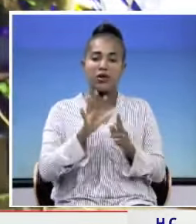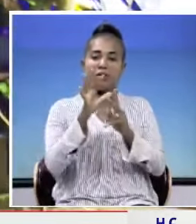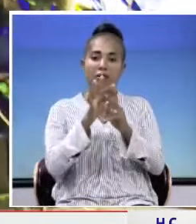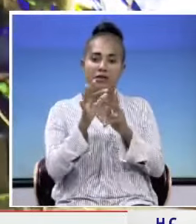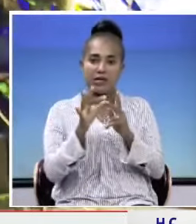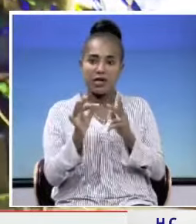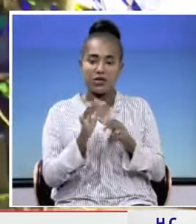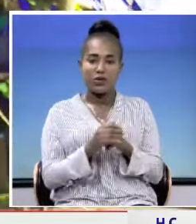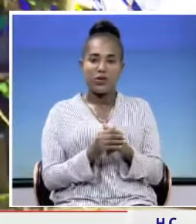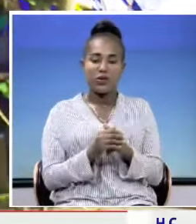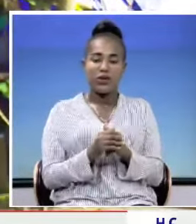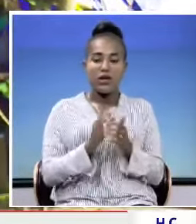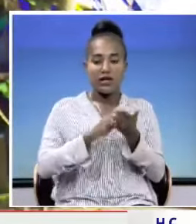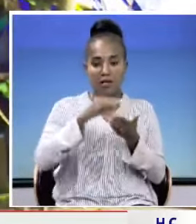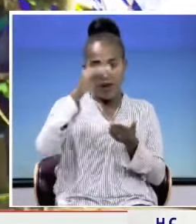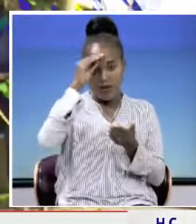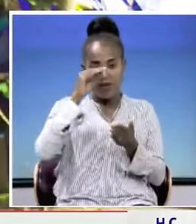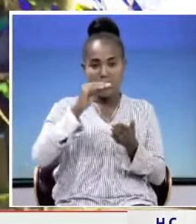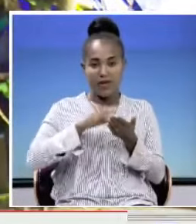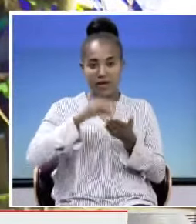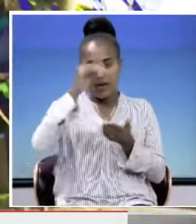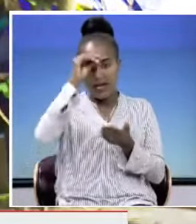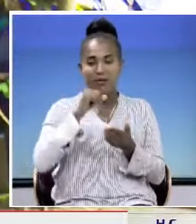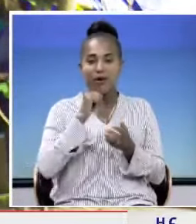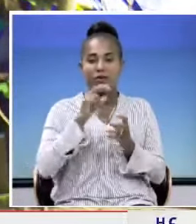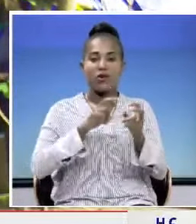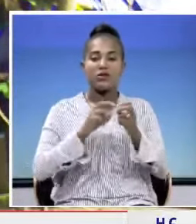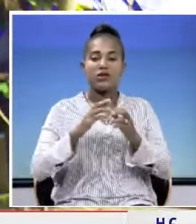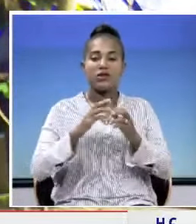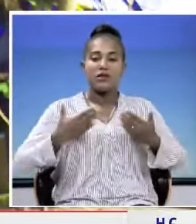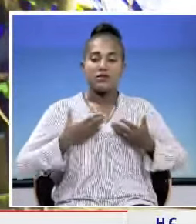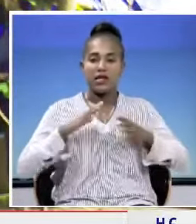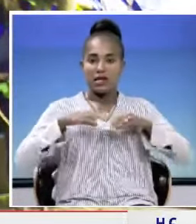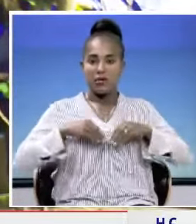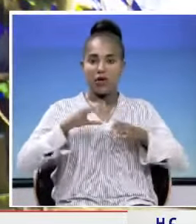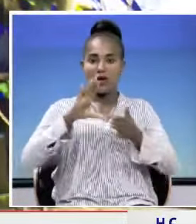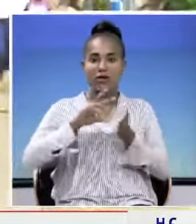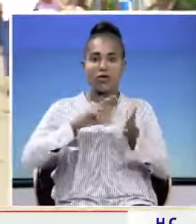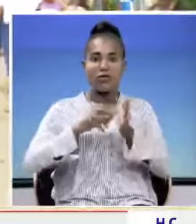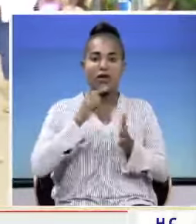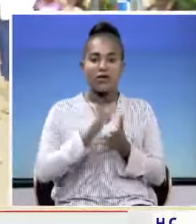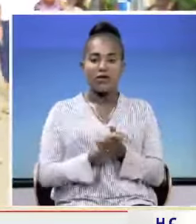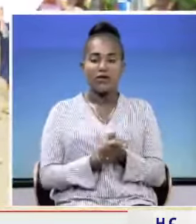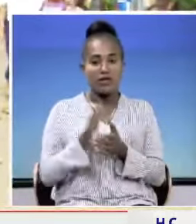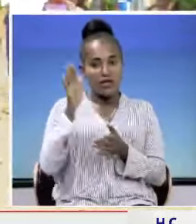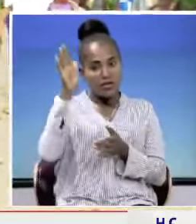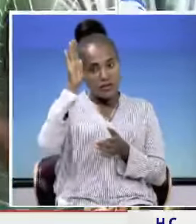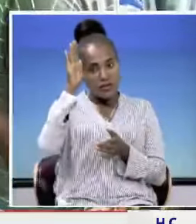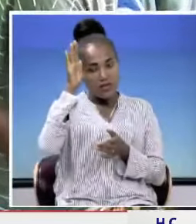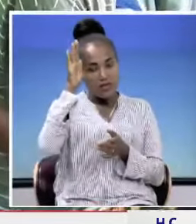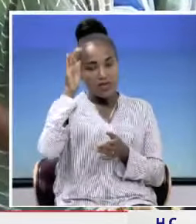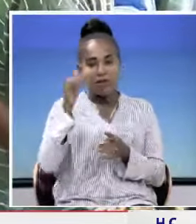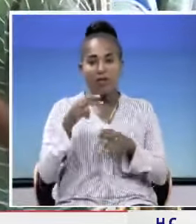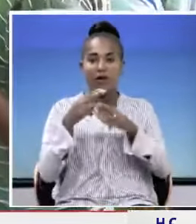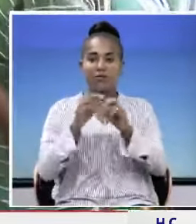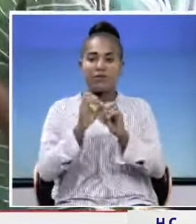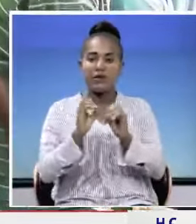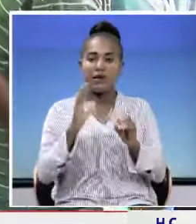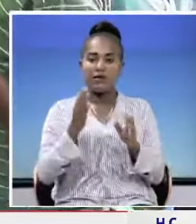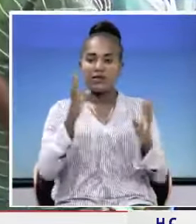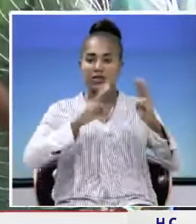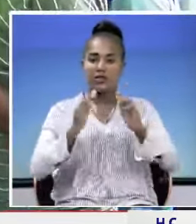በማስመረጣቸው የተማረው ያልተማረው ወገናችን በደስታ ተቀብሏል። ገጠሩ ማለት ነው። ሽበሻው ወቀበላለሁ። ምንም አይነት